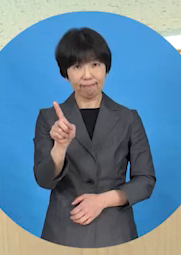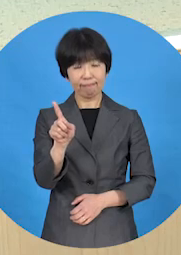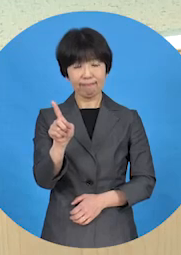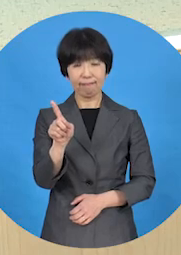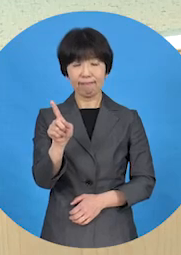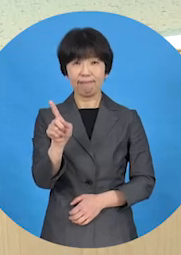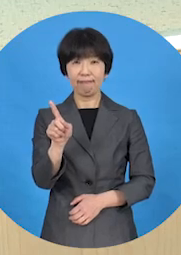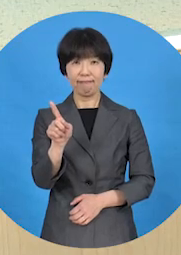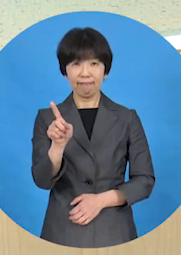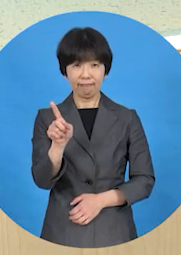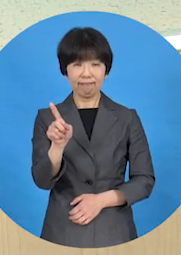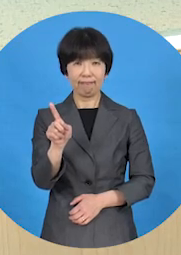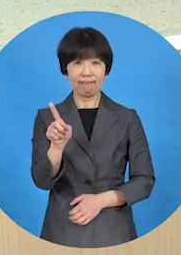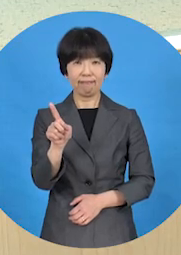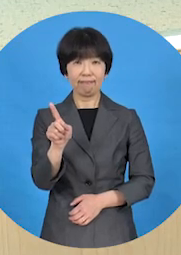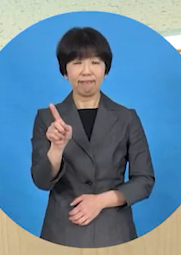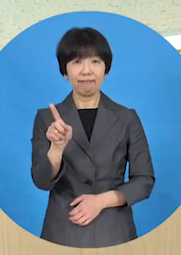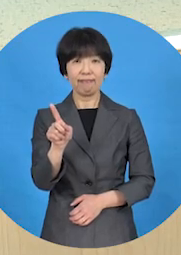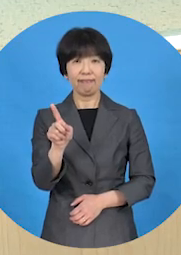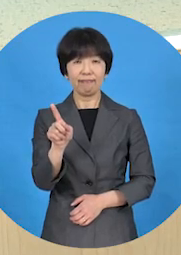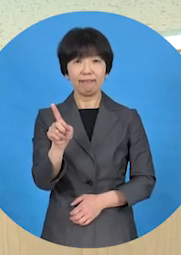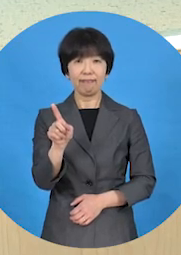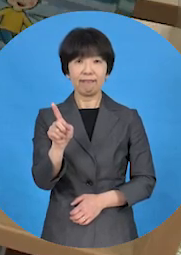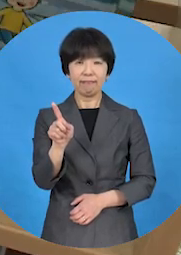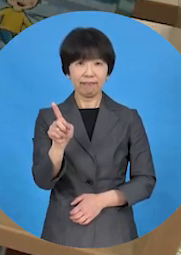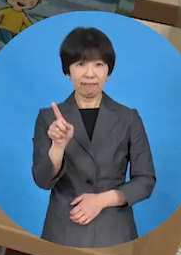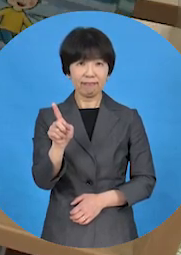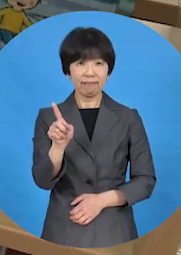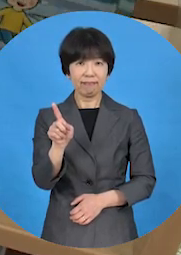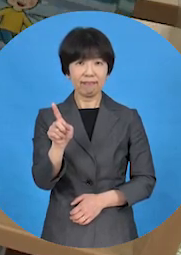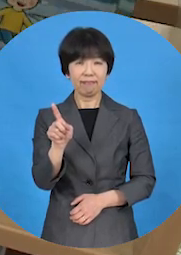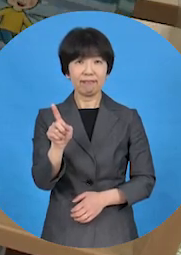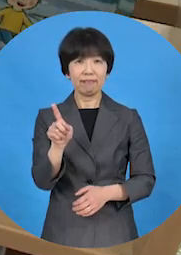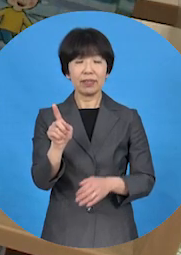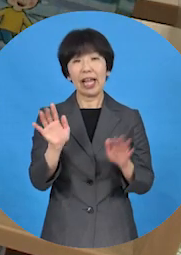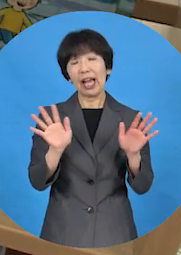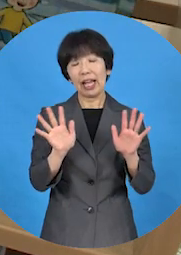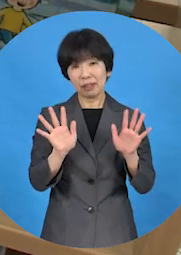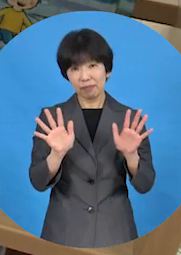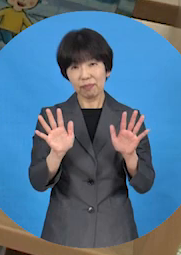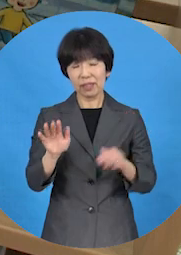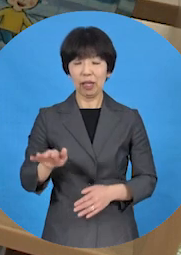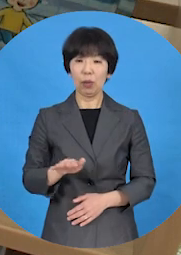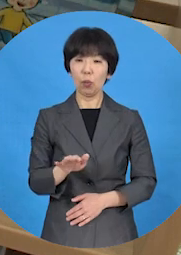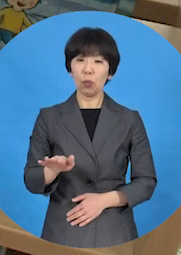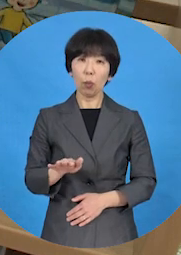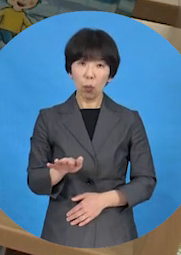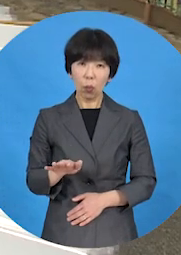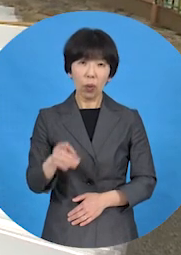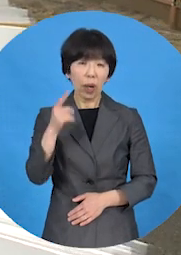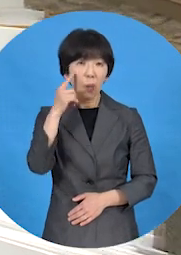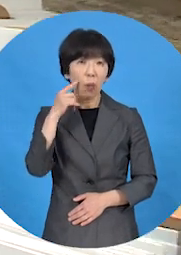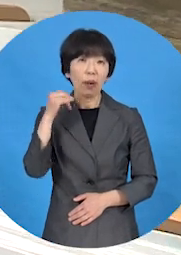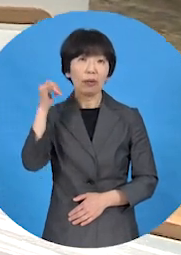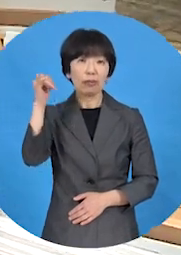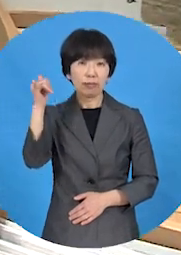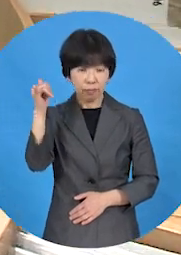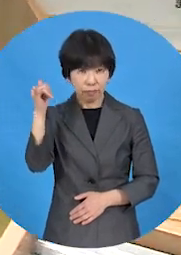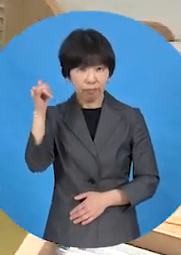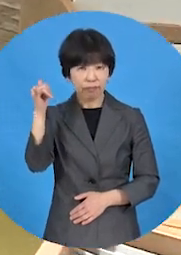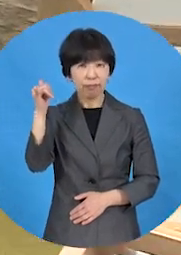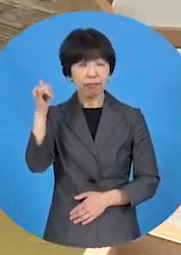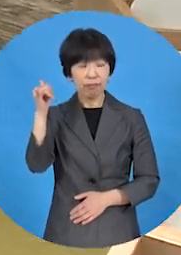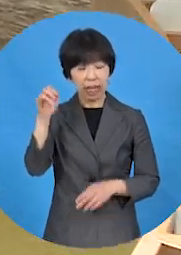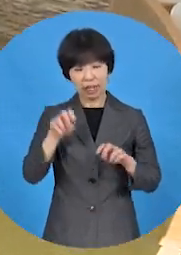の森というタイトルで、作られた空間です。乳児さんや幼児さん、親子連れのお子さんがですね、靴を脱い